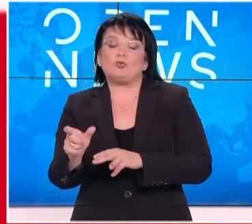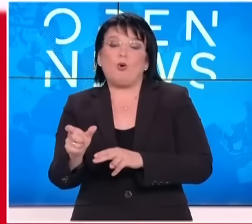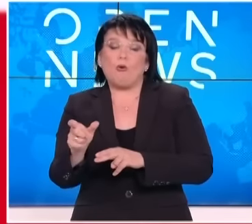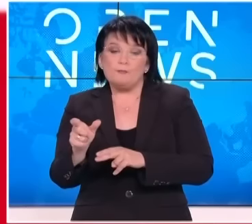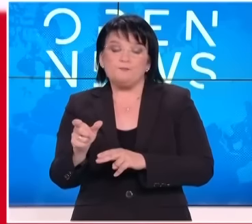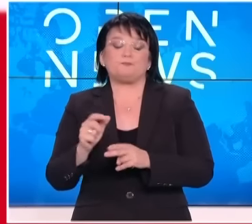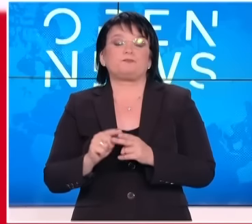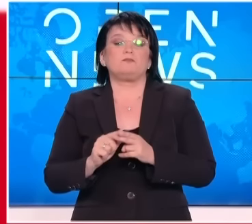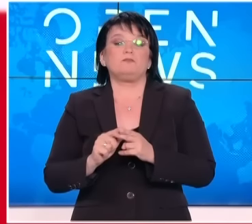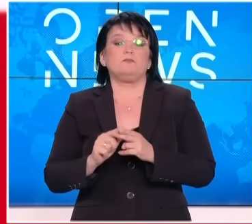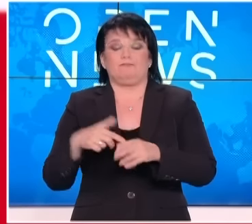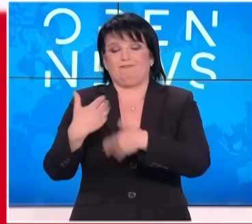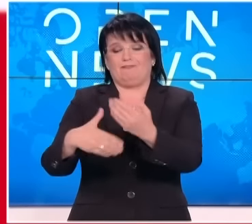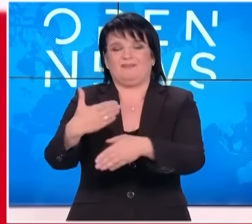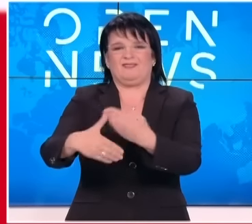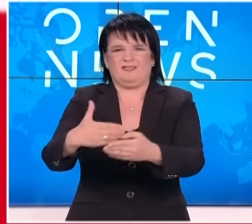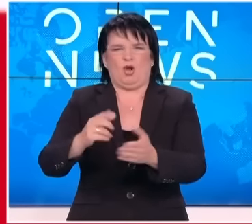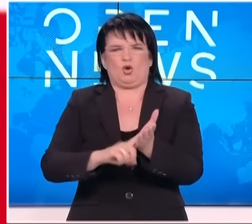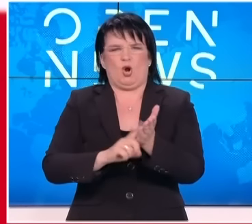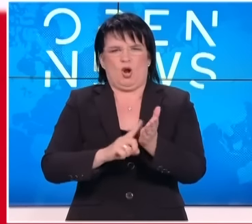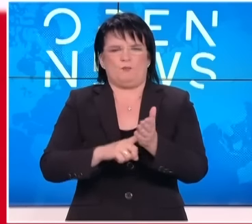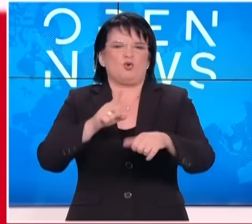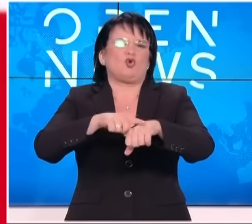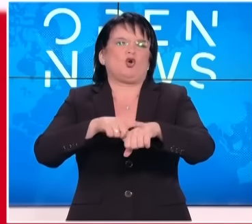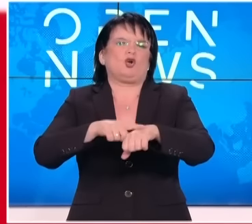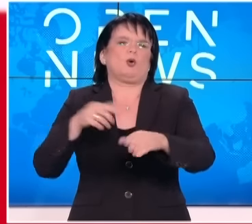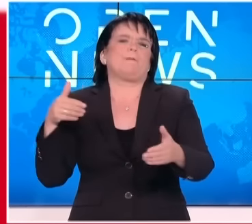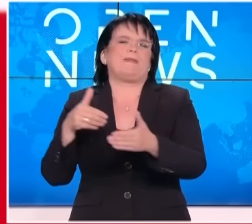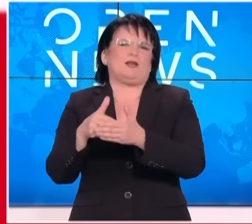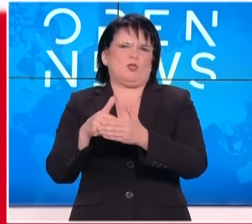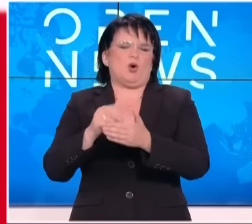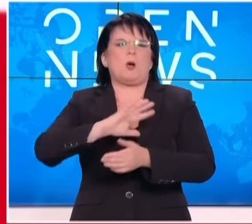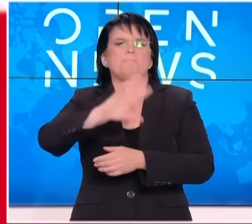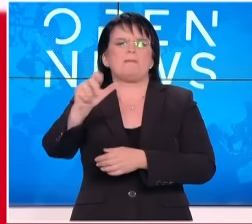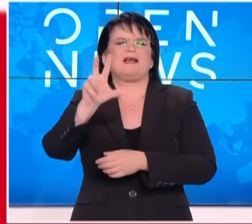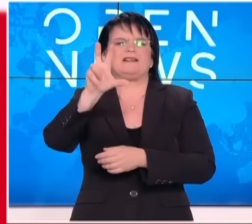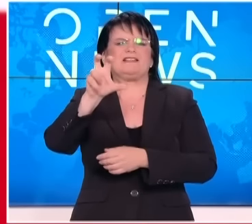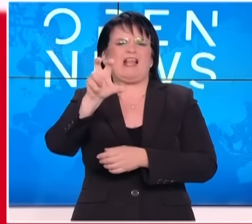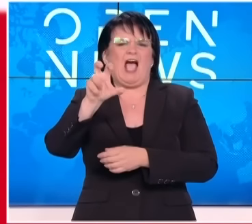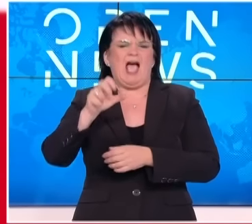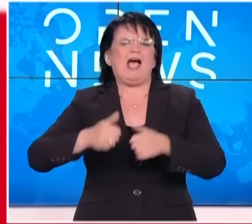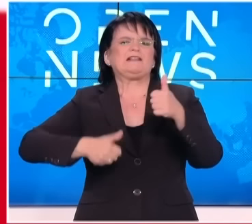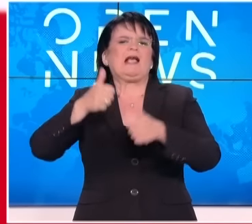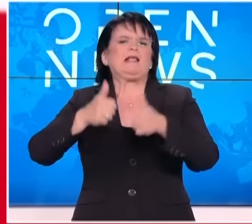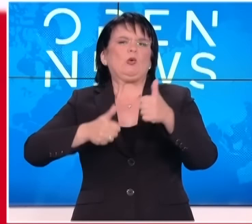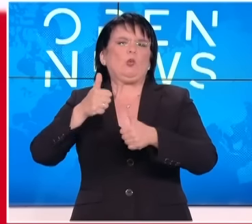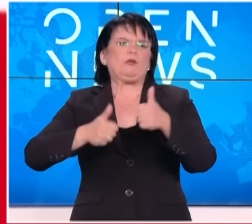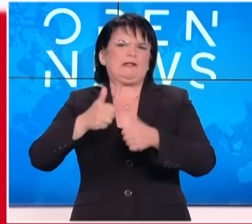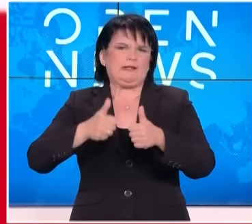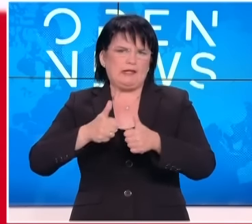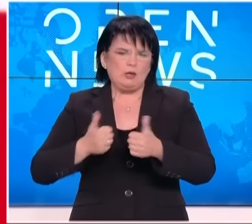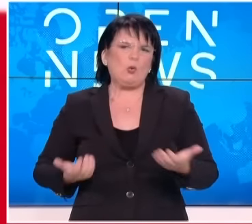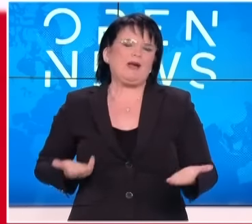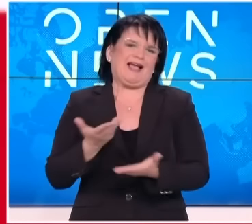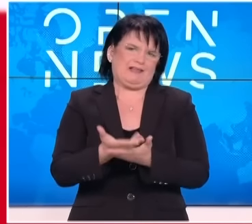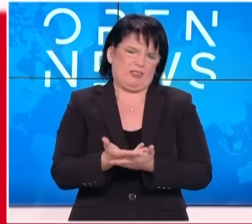ε το διαδικαστικό ζήτημα ο νόμος στο χρονικό περιθώριο μέχρι 3 30 ιουνίου να καταθέσει το